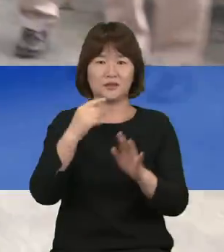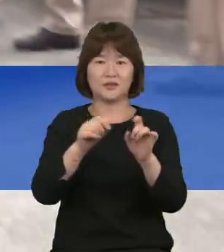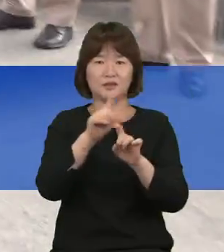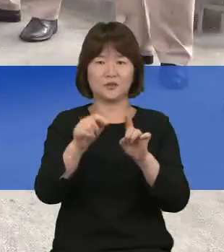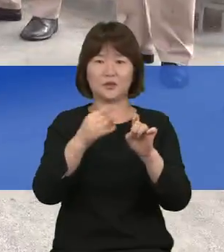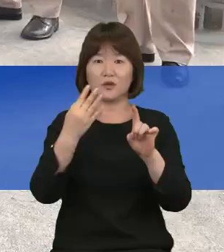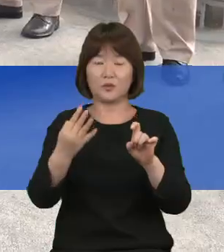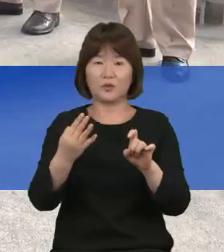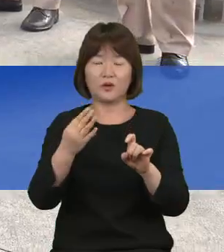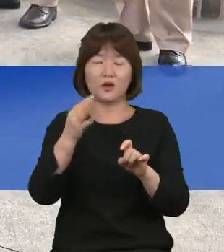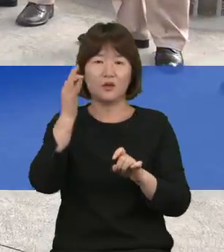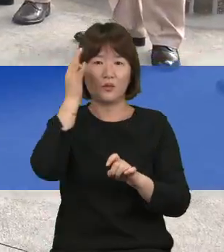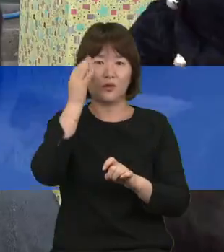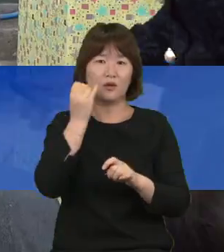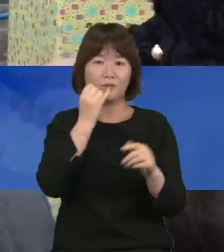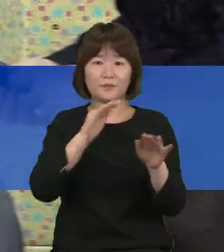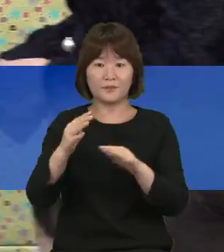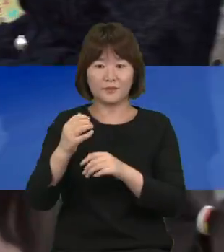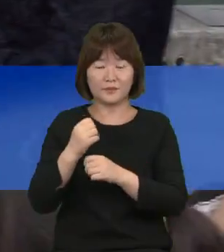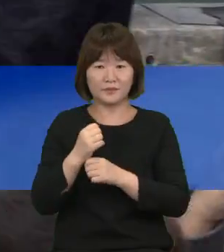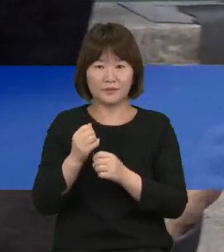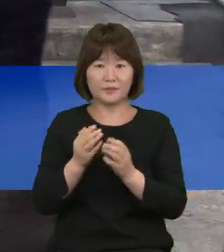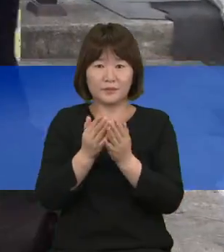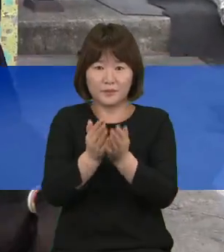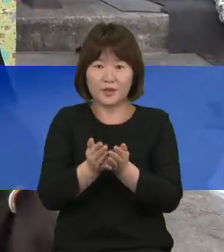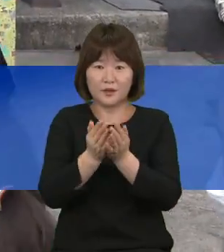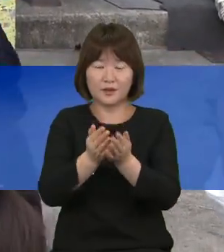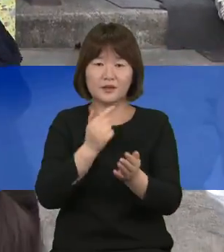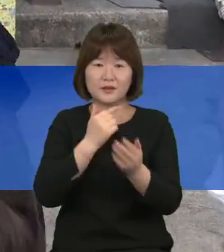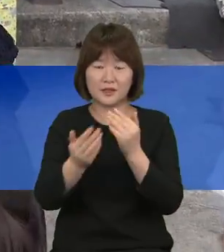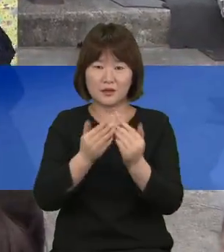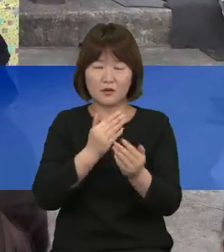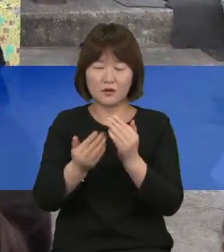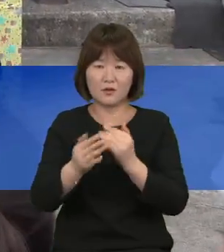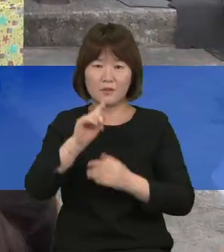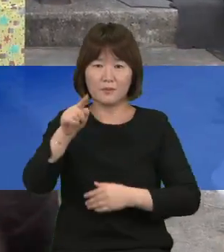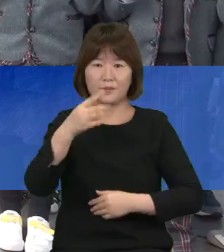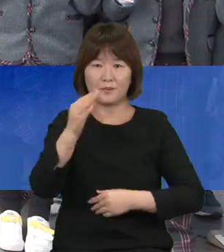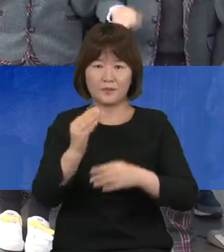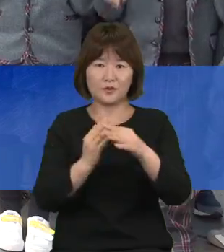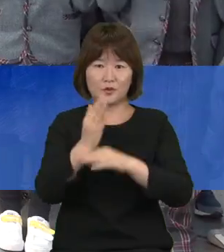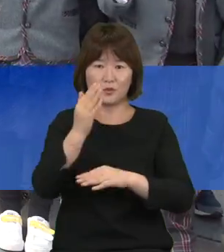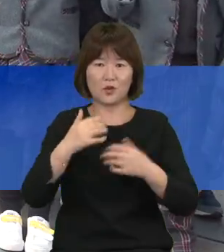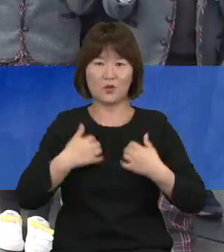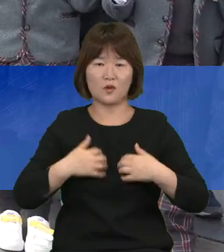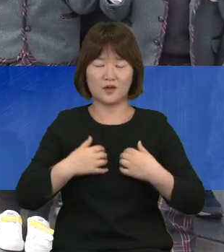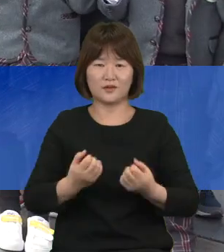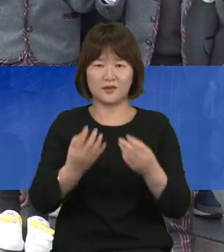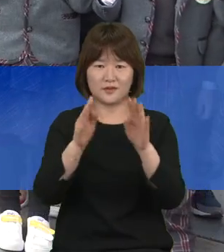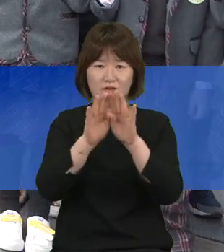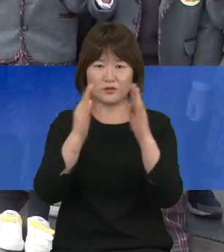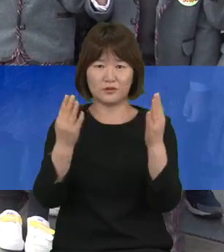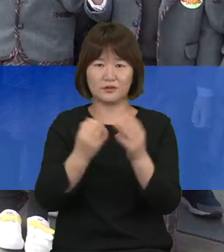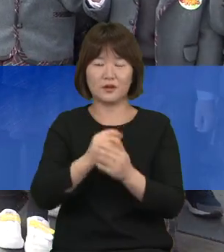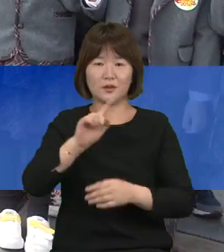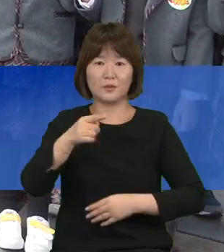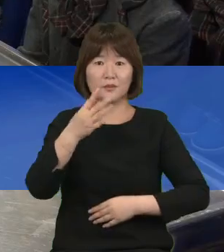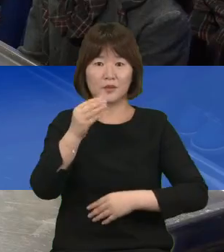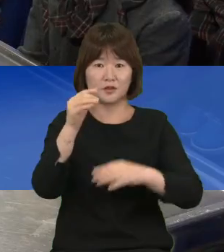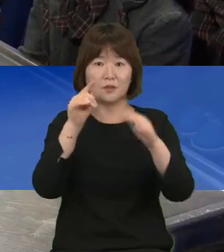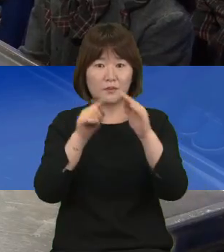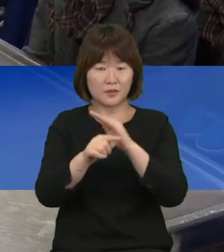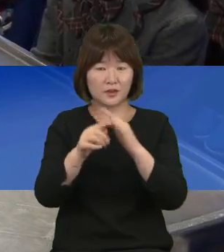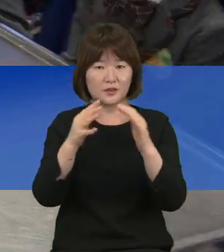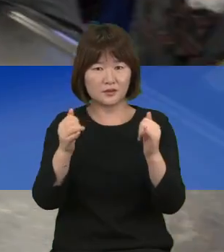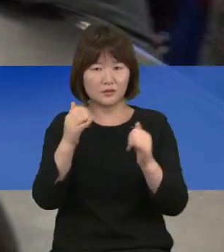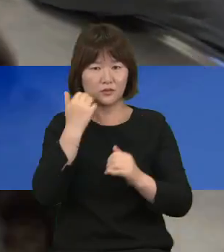포항시는 지난 4일 포항암 체험관 관람객 100만 명 돌파를 기념하기 위한 환영 행사를 가졌습니다. 이날 100만